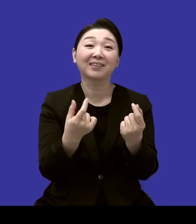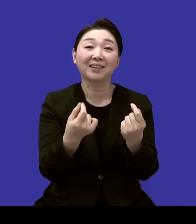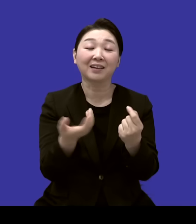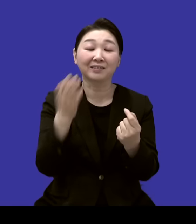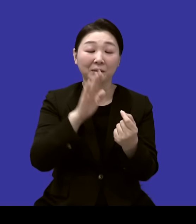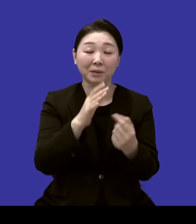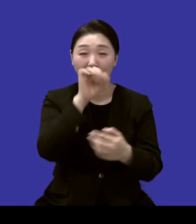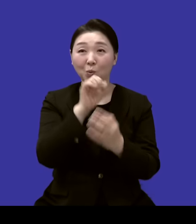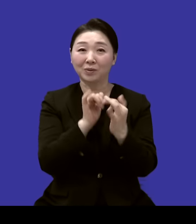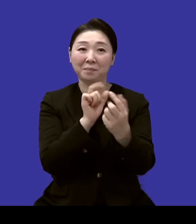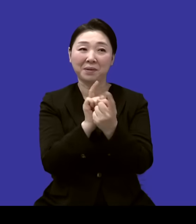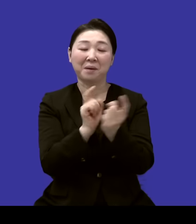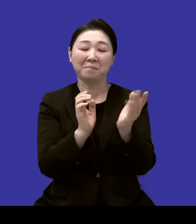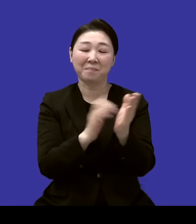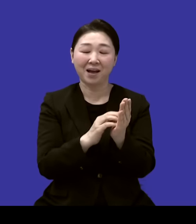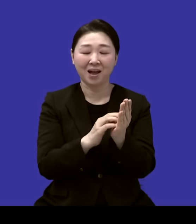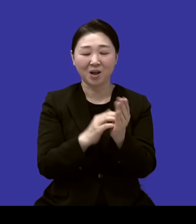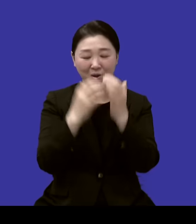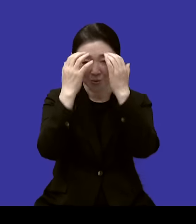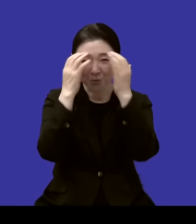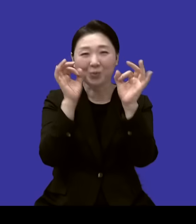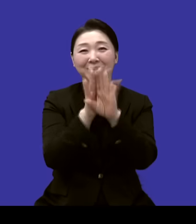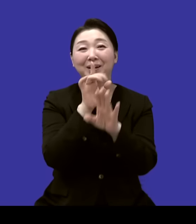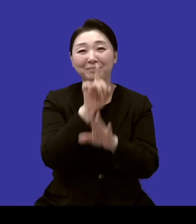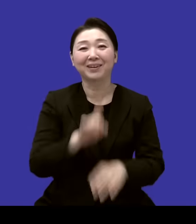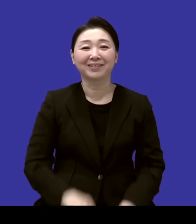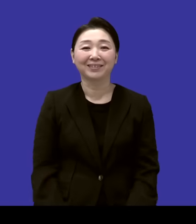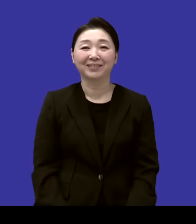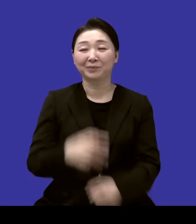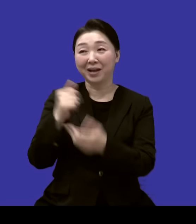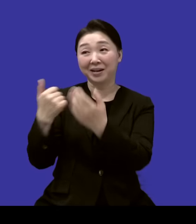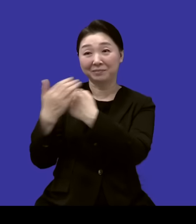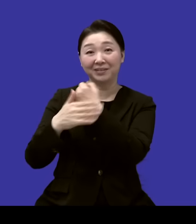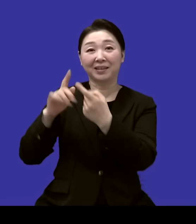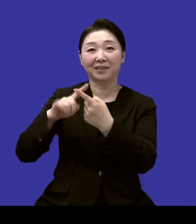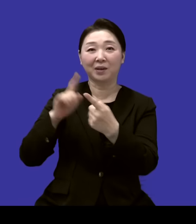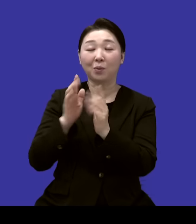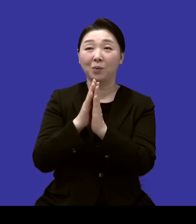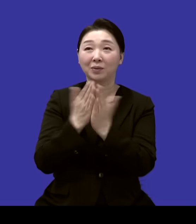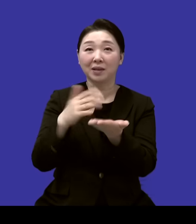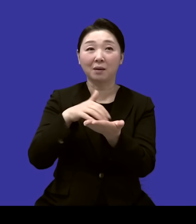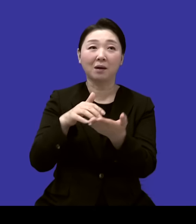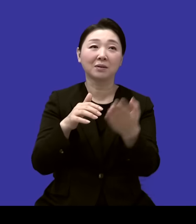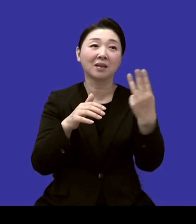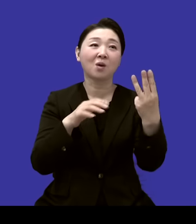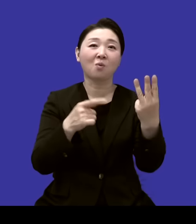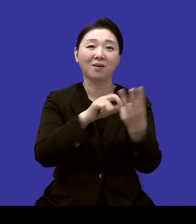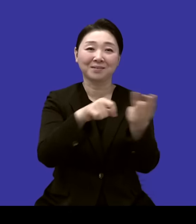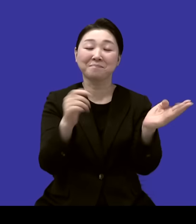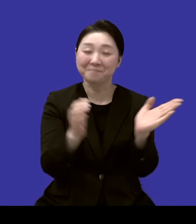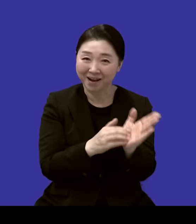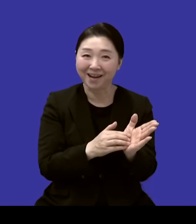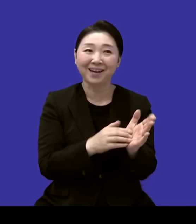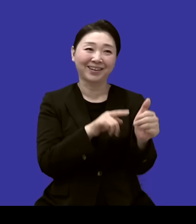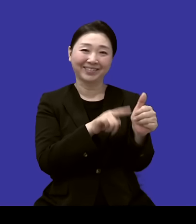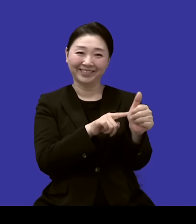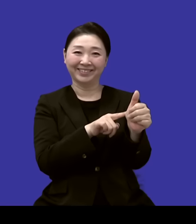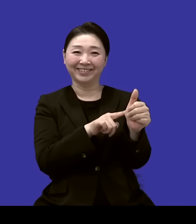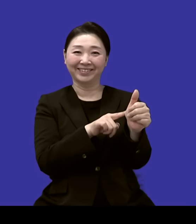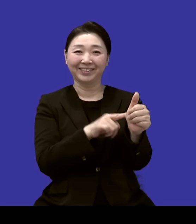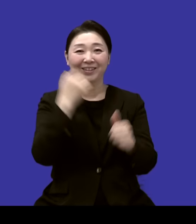만나서 고통을 벗어날 수 있었다고 합니다. 네. 네, 그리고 하나님의 은혜로 책을 3권이나 쓰신 작가님이십니다.